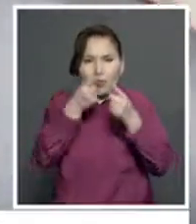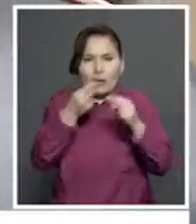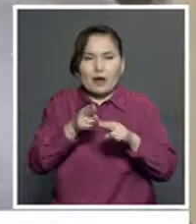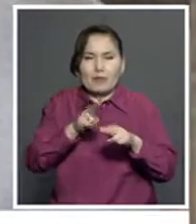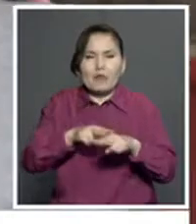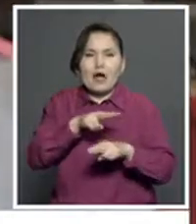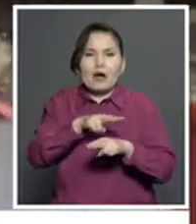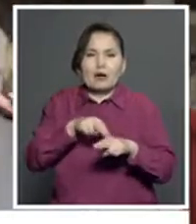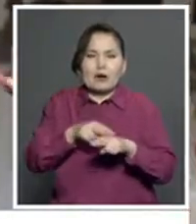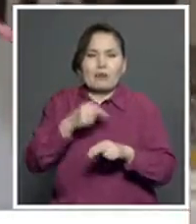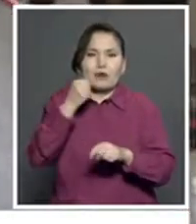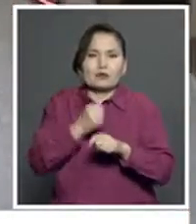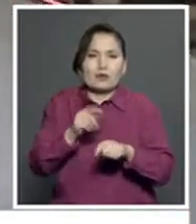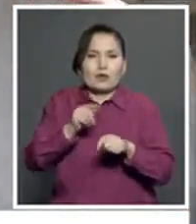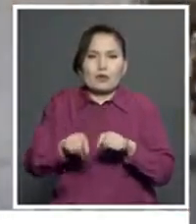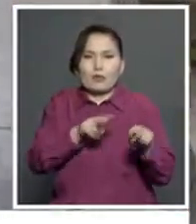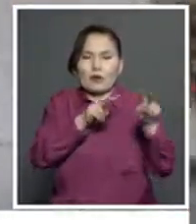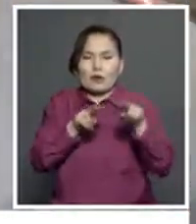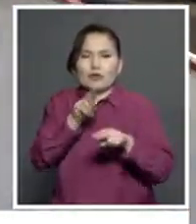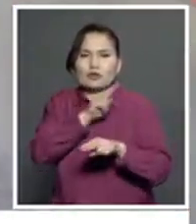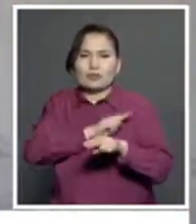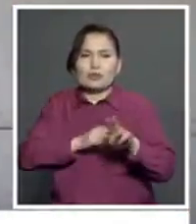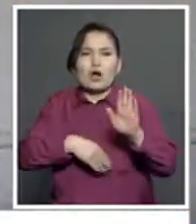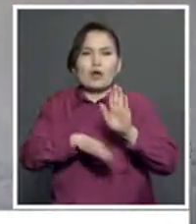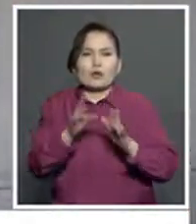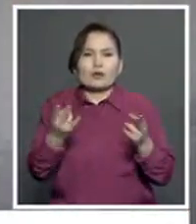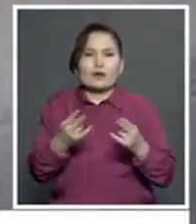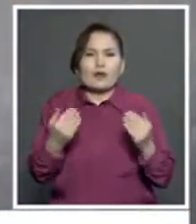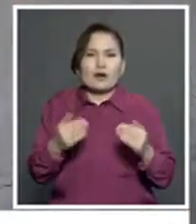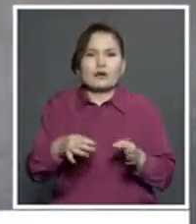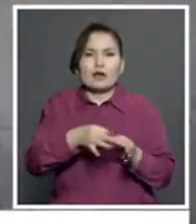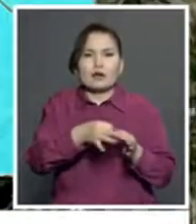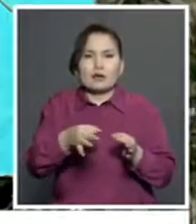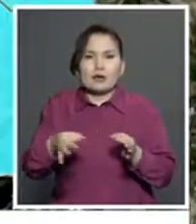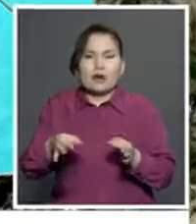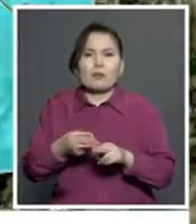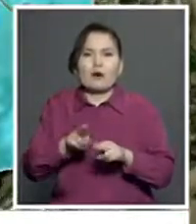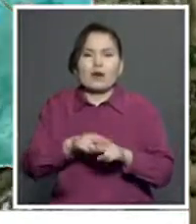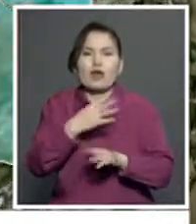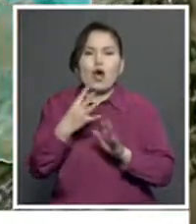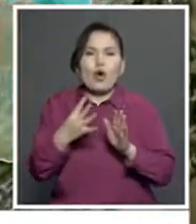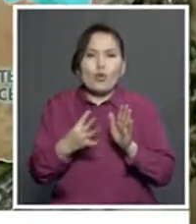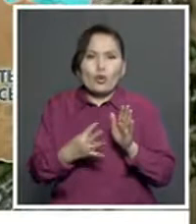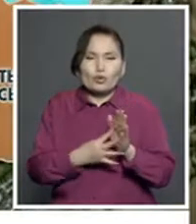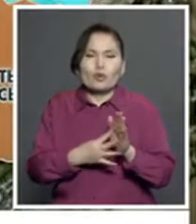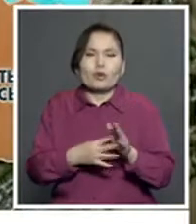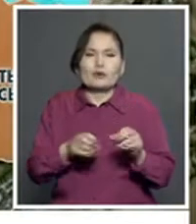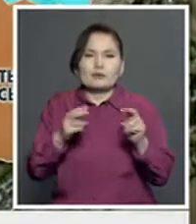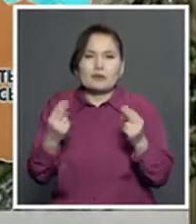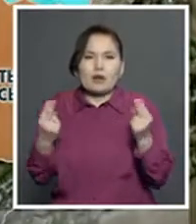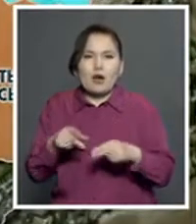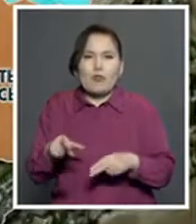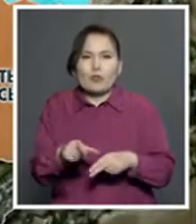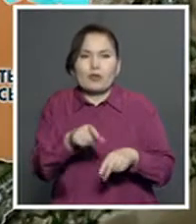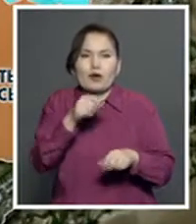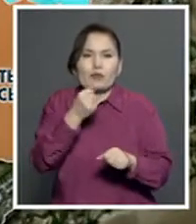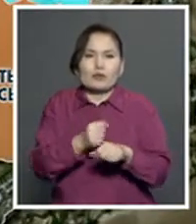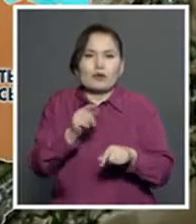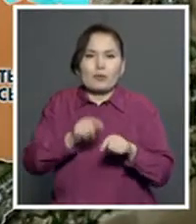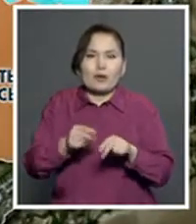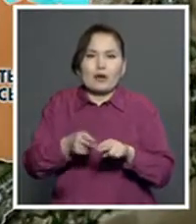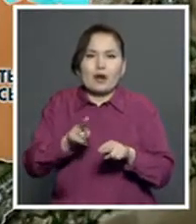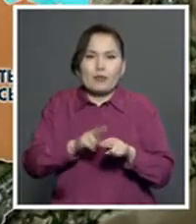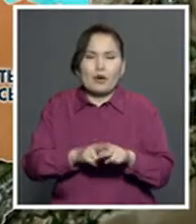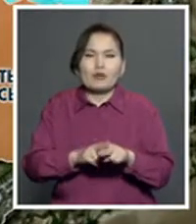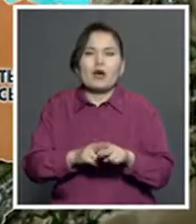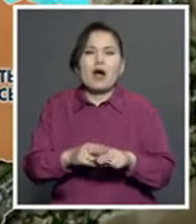күшейтіп, арнайы топтардың жұмысын жандандыру керек. Қазір республика көлемінде 19 блок бекет орнатылған. Санитарлық бекеттердің